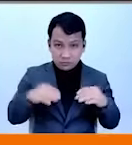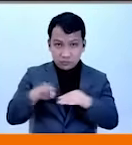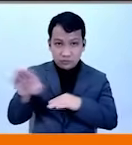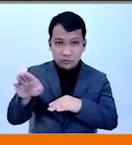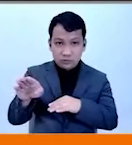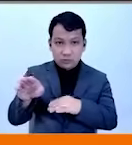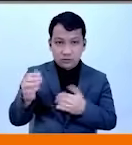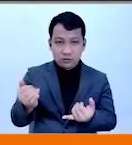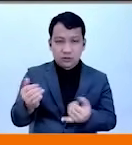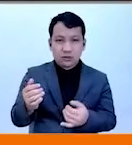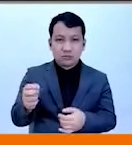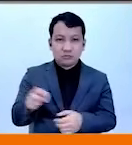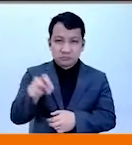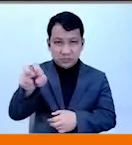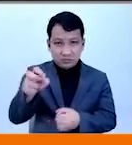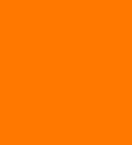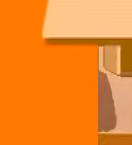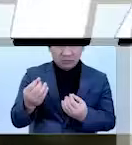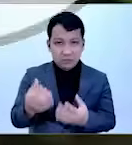dyan?